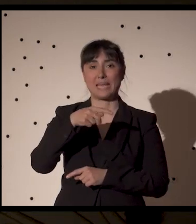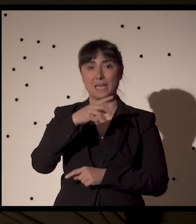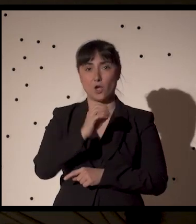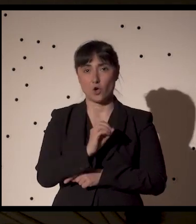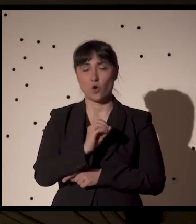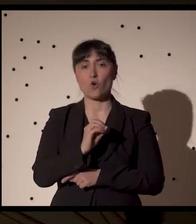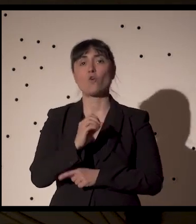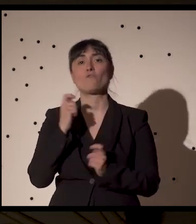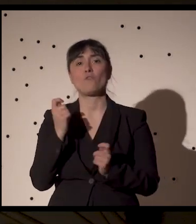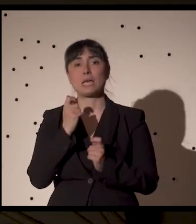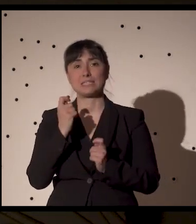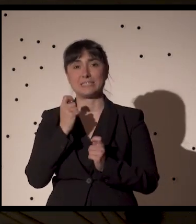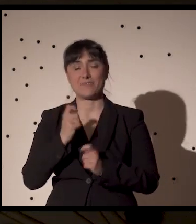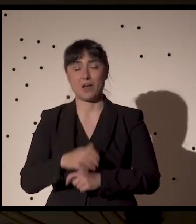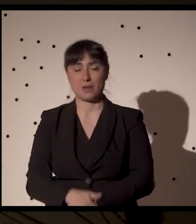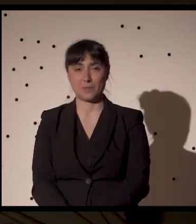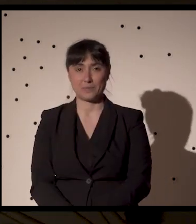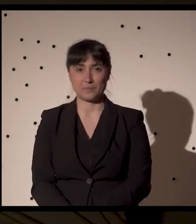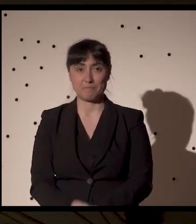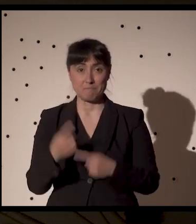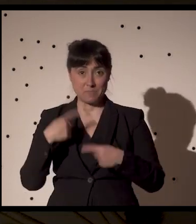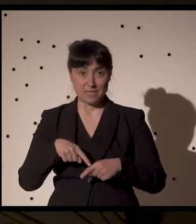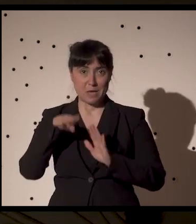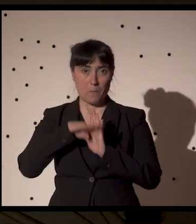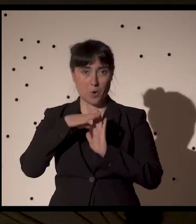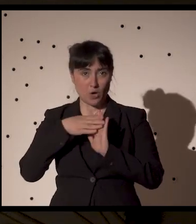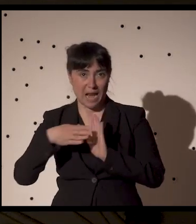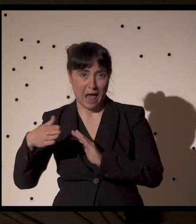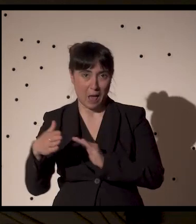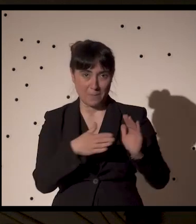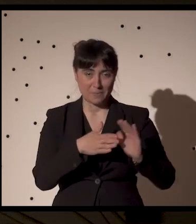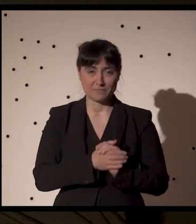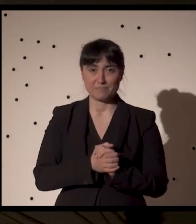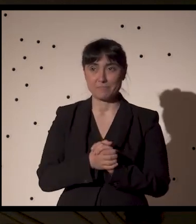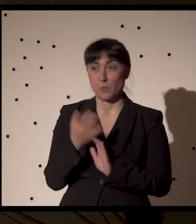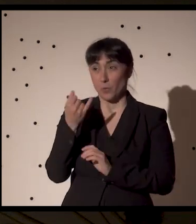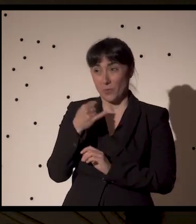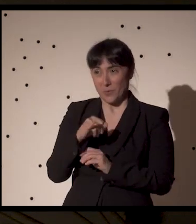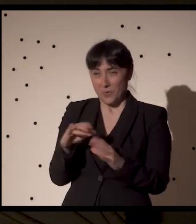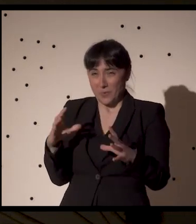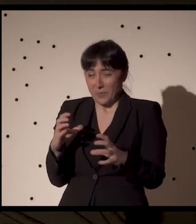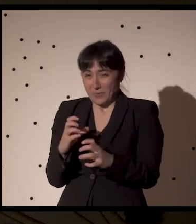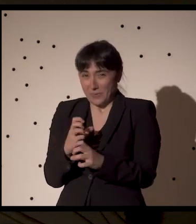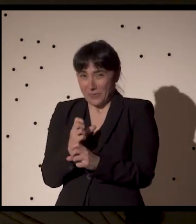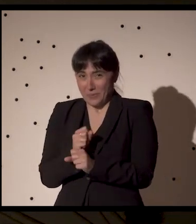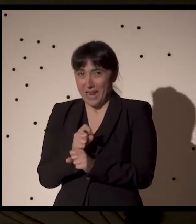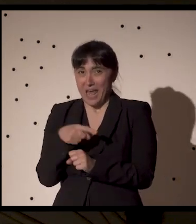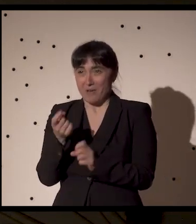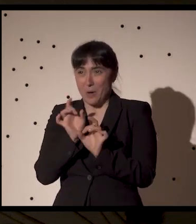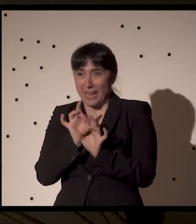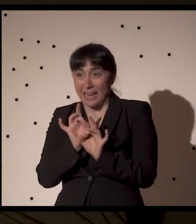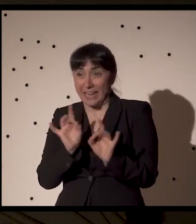questo per quello che riguarda la programmazione ultime note rapidissime e poi cerco di